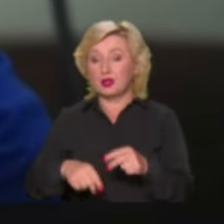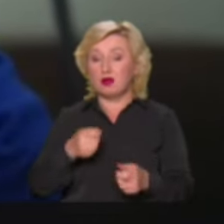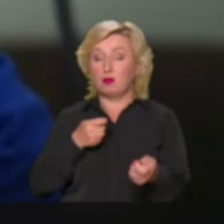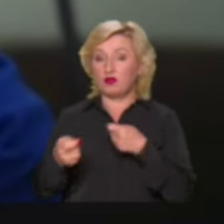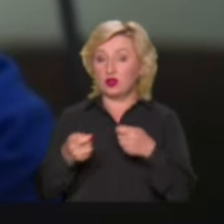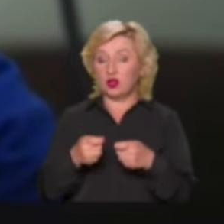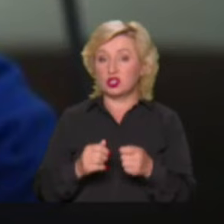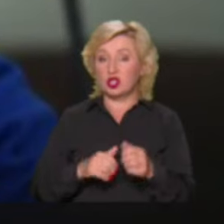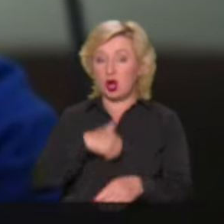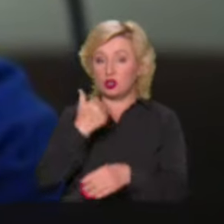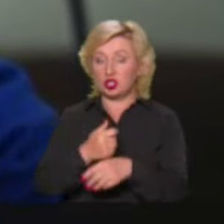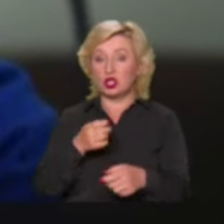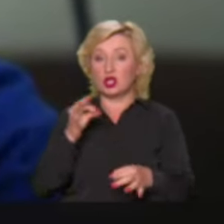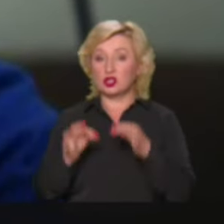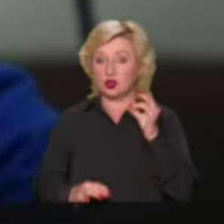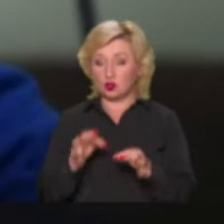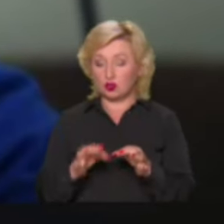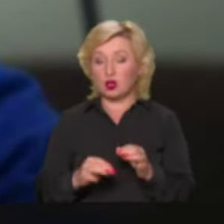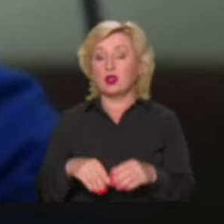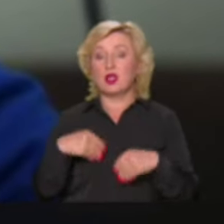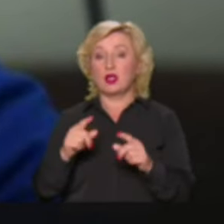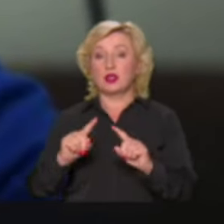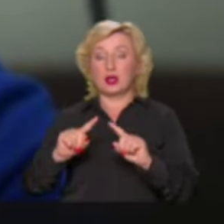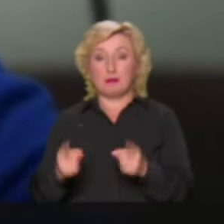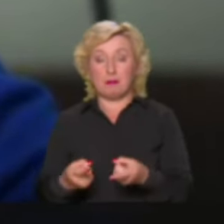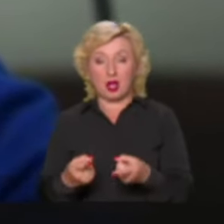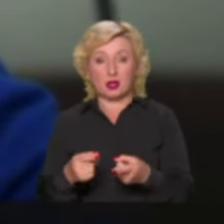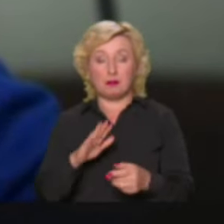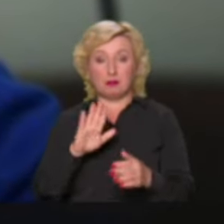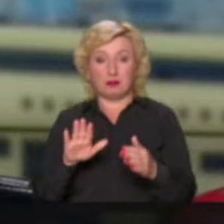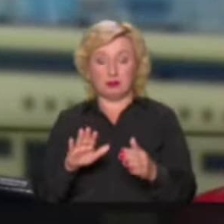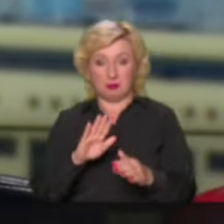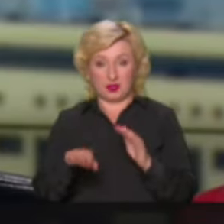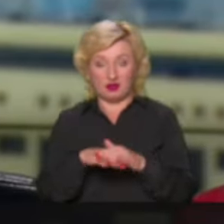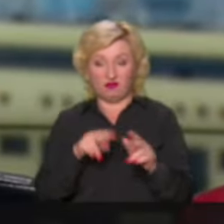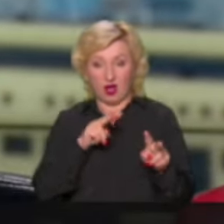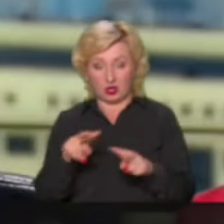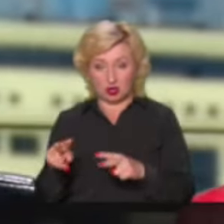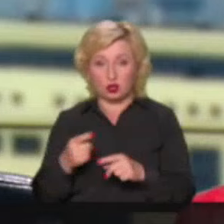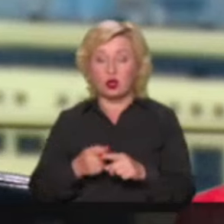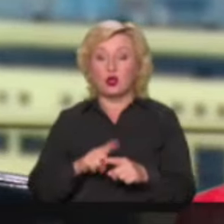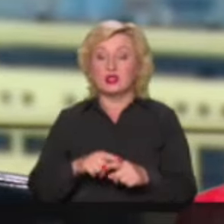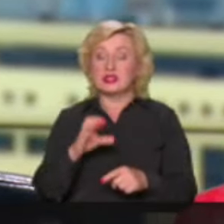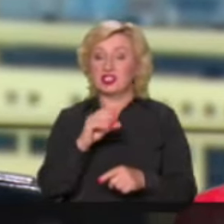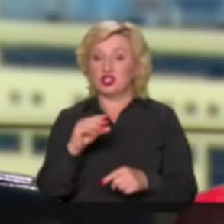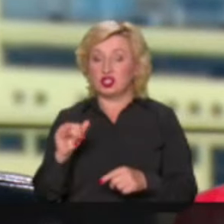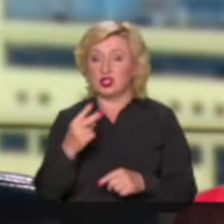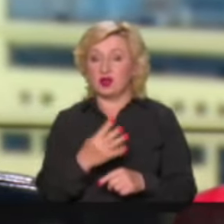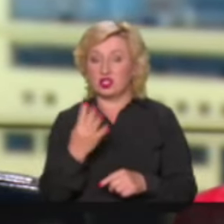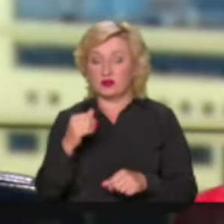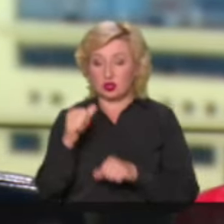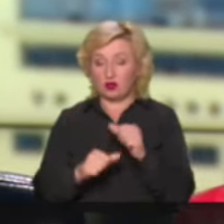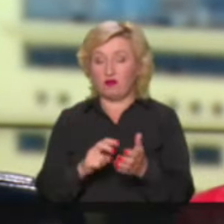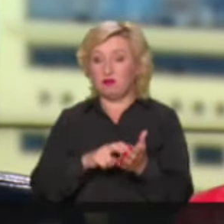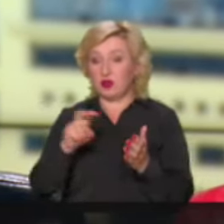А Вища рада правосуддя дала згоду на тримання Князєва під вартою. І вже в січні 2024 року Князєв вийшов